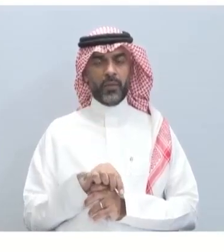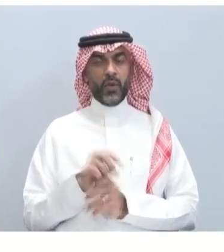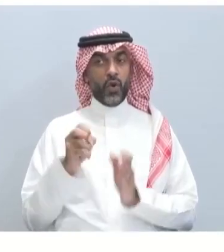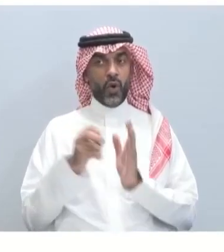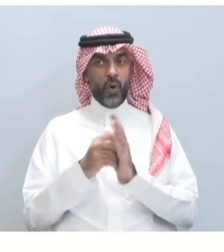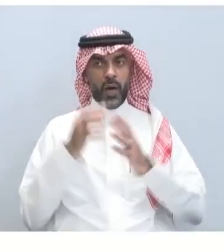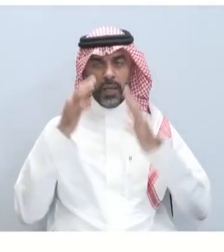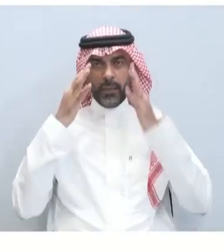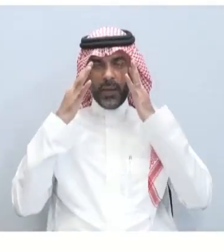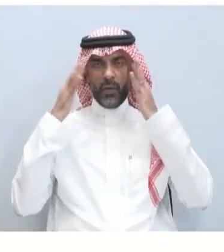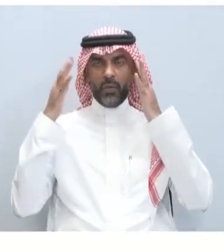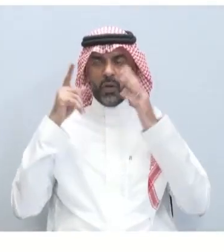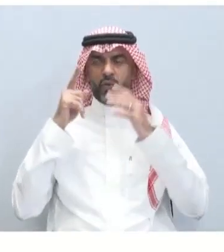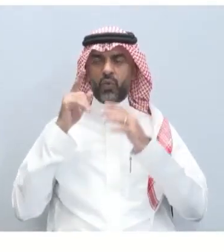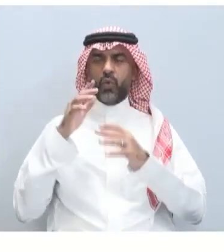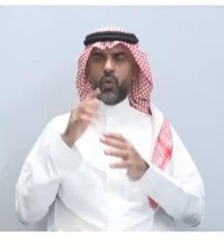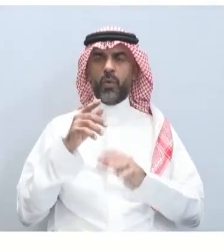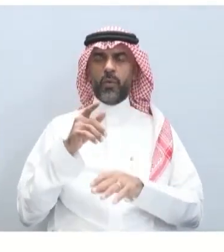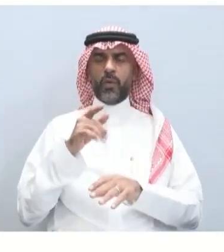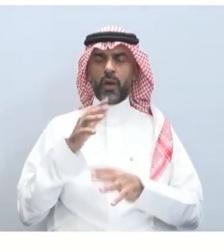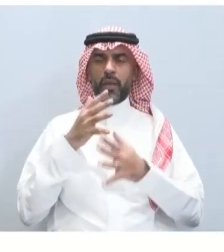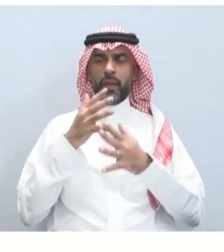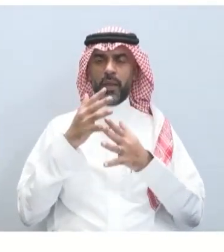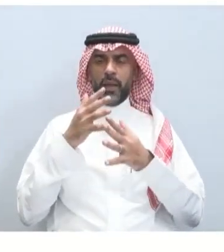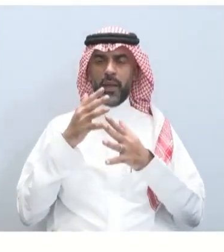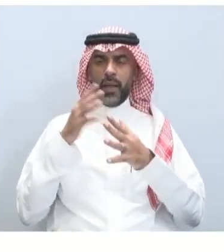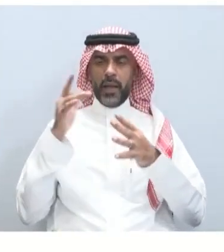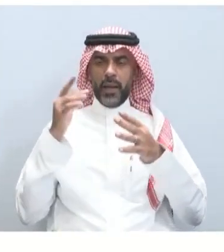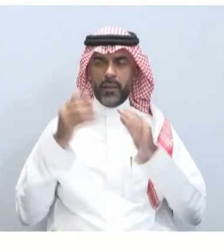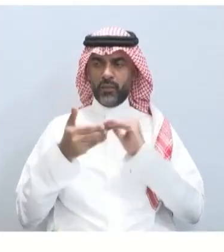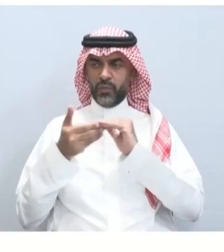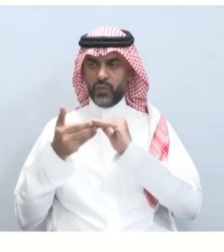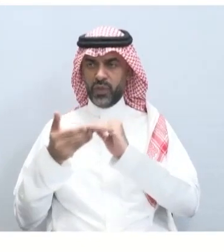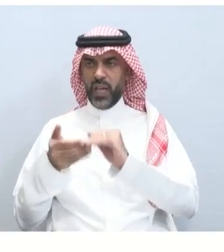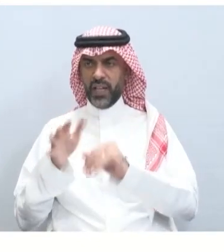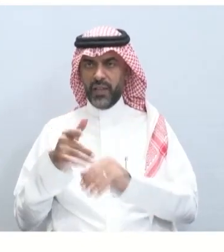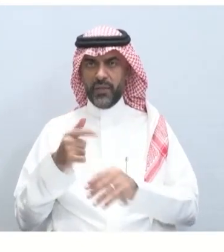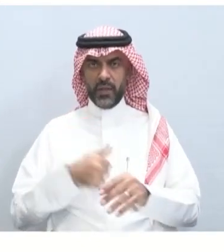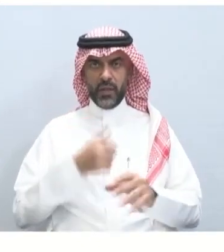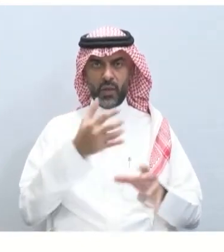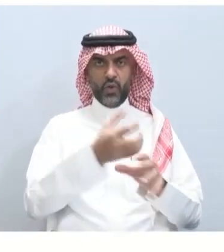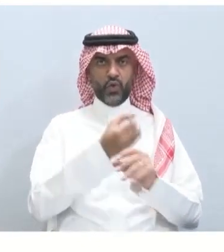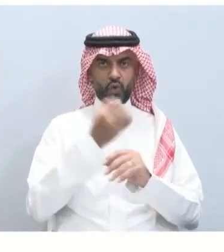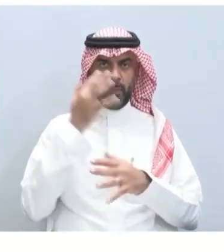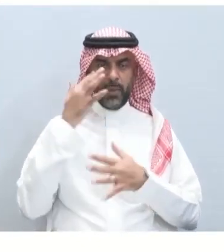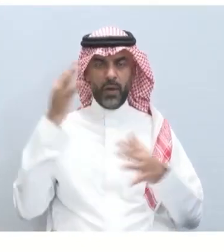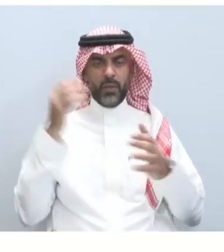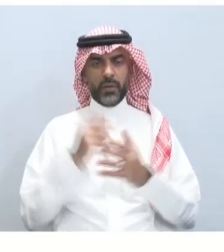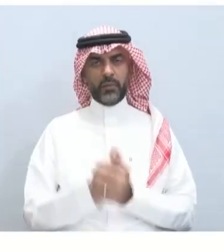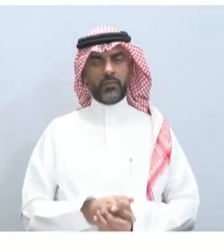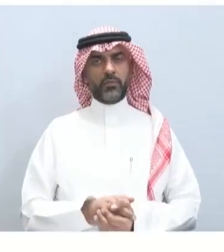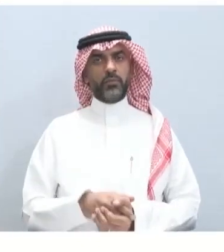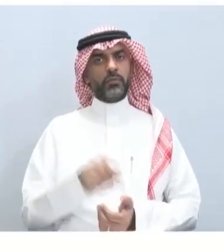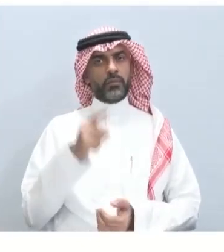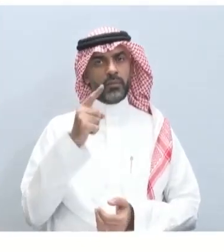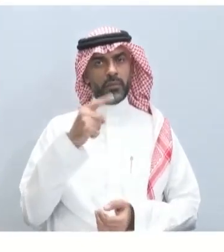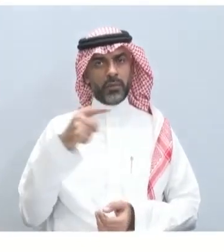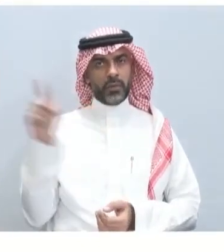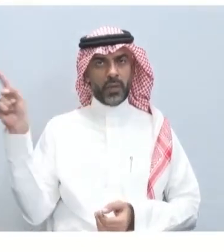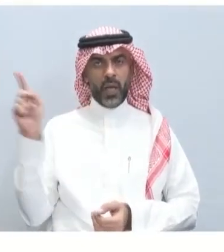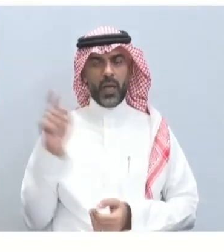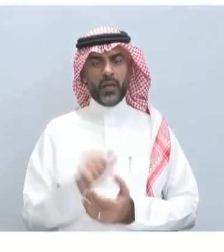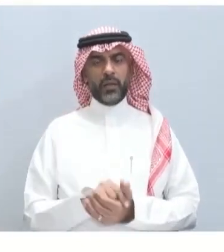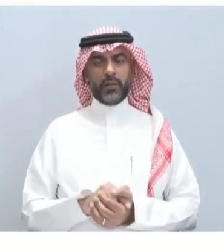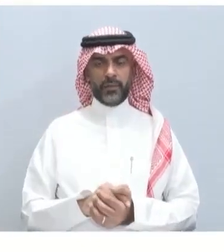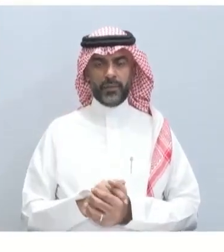قواعد المعلومات من الادوات المساعده للحصول على المعلومات طبعا بالفعل نعم اجابه